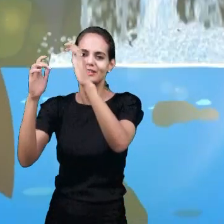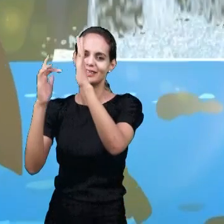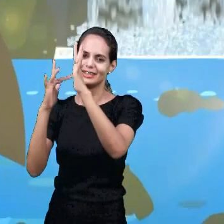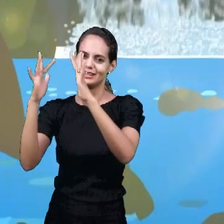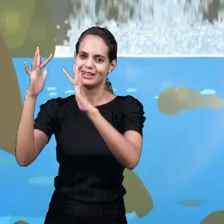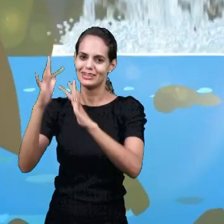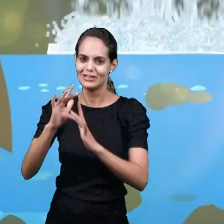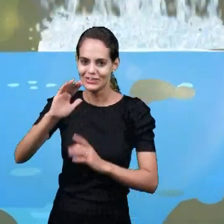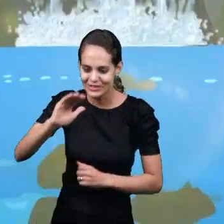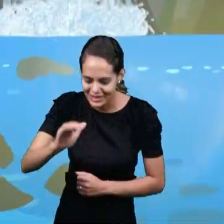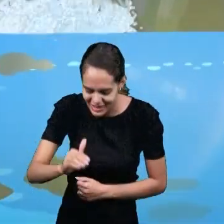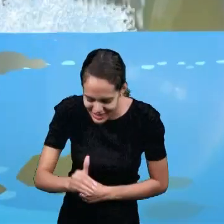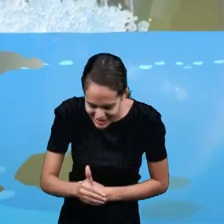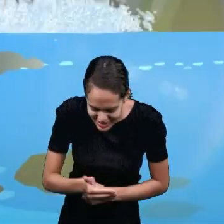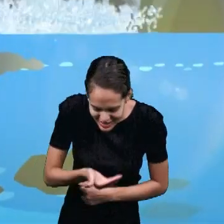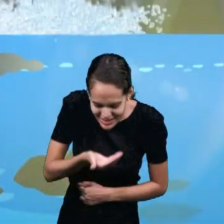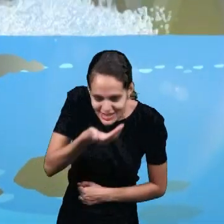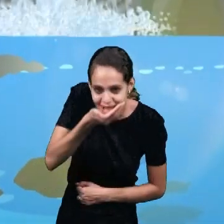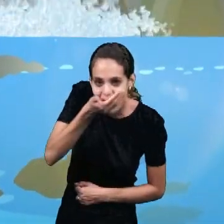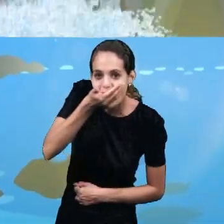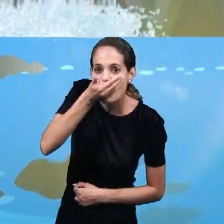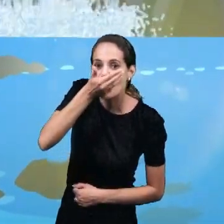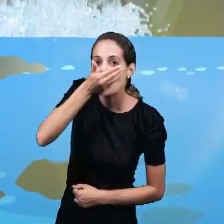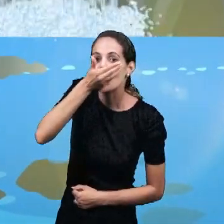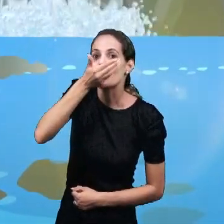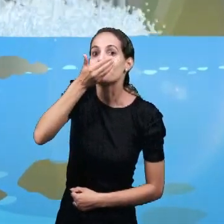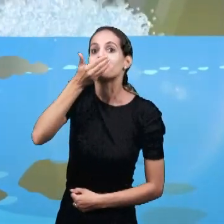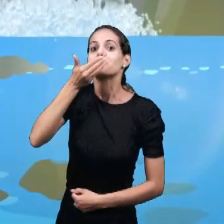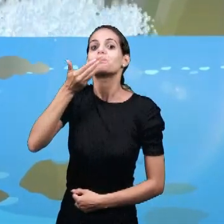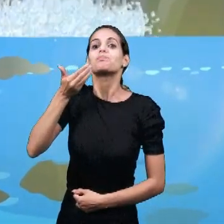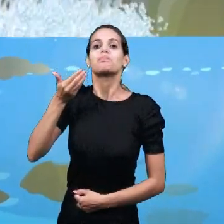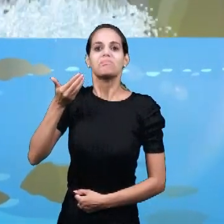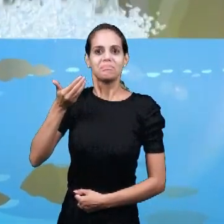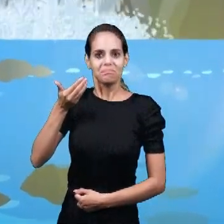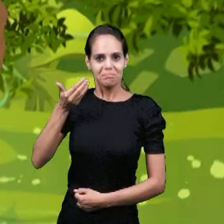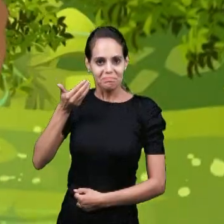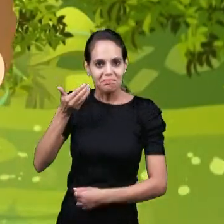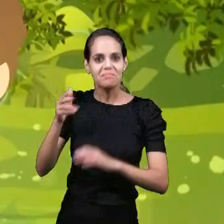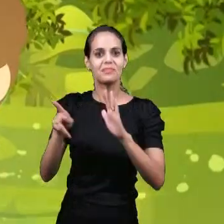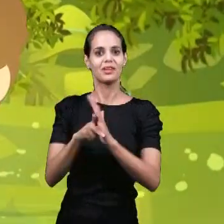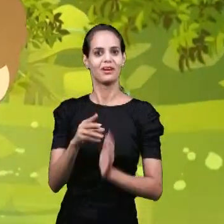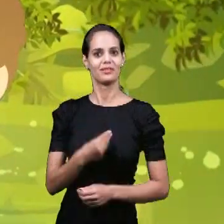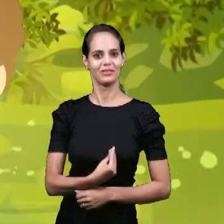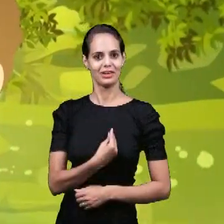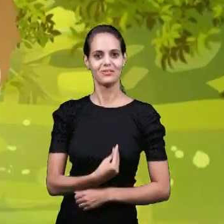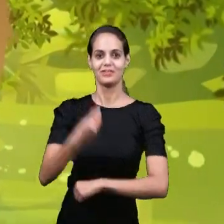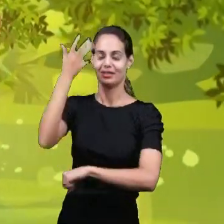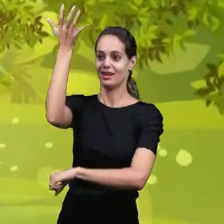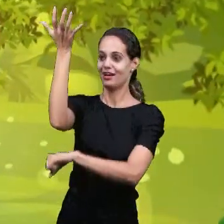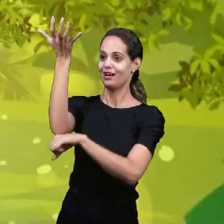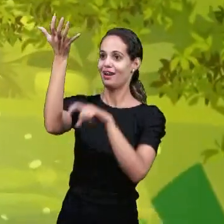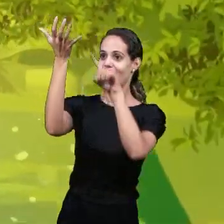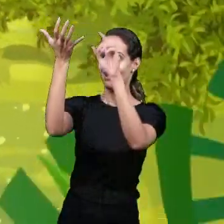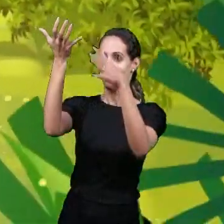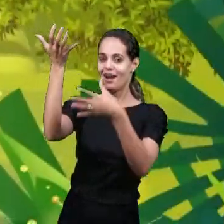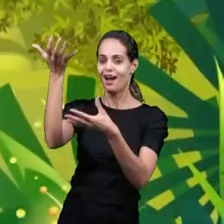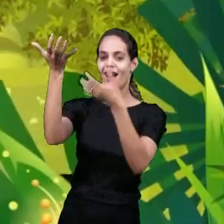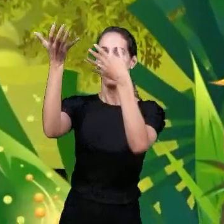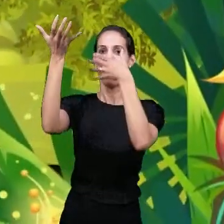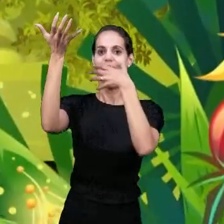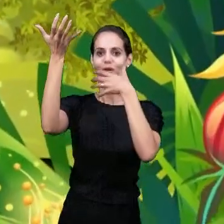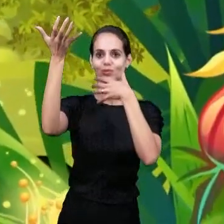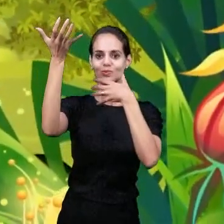da água da vida. Quero comer da árvore da vida. Com